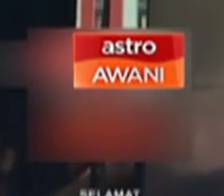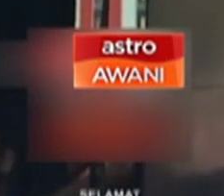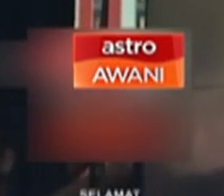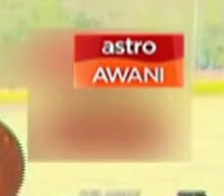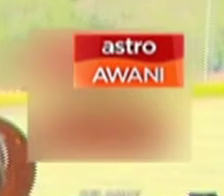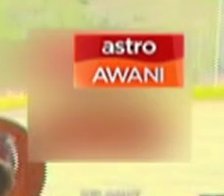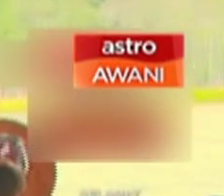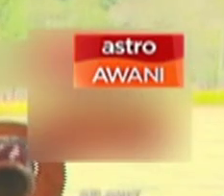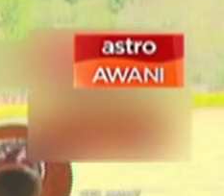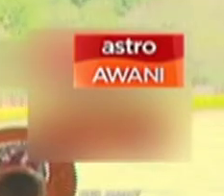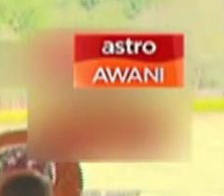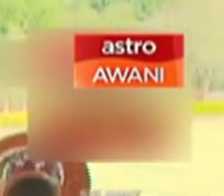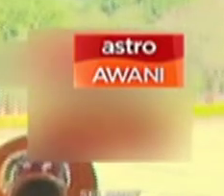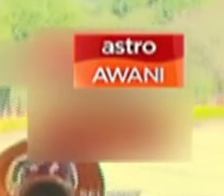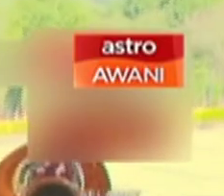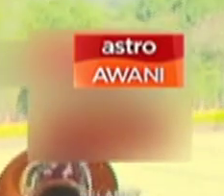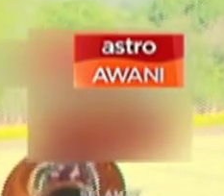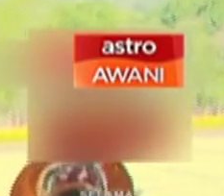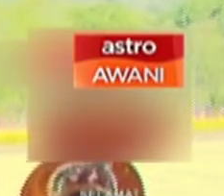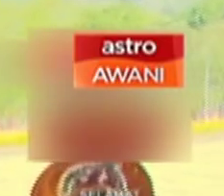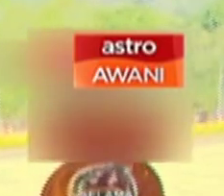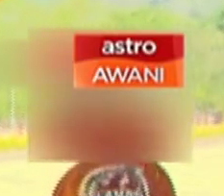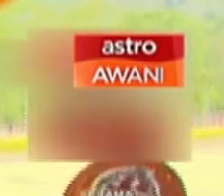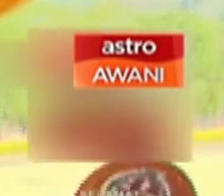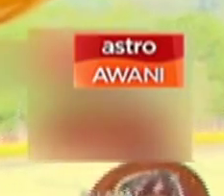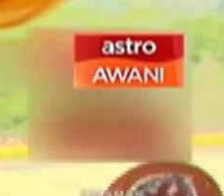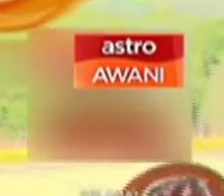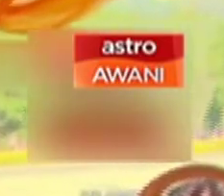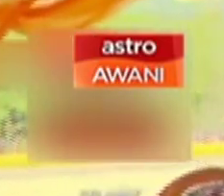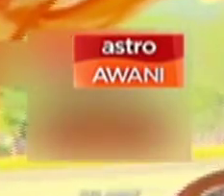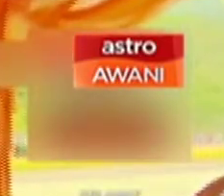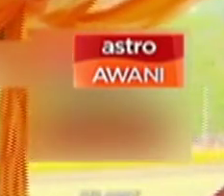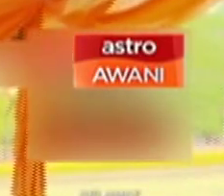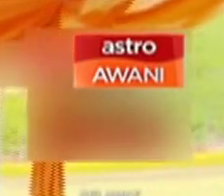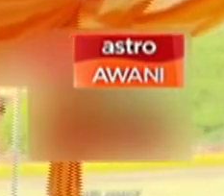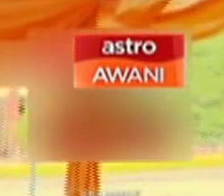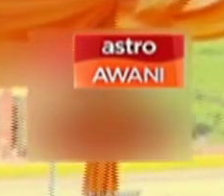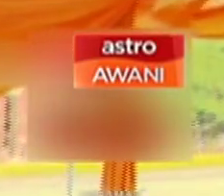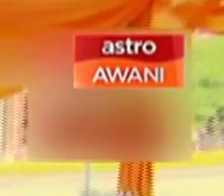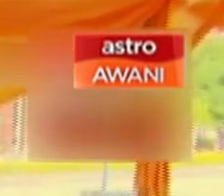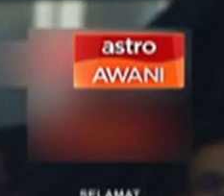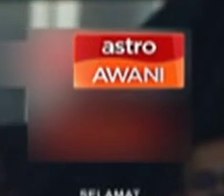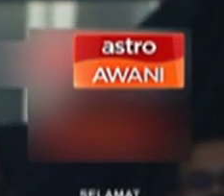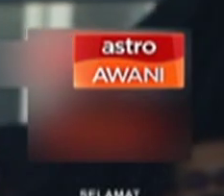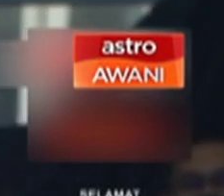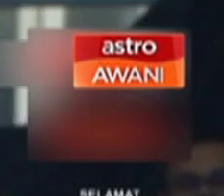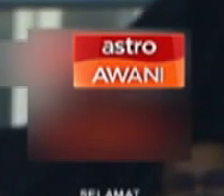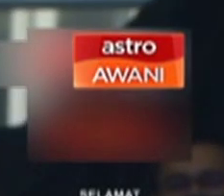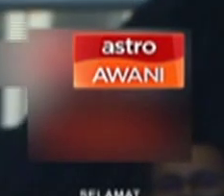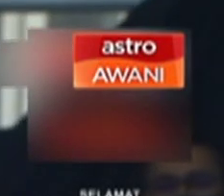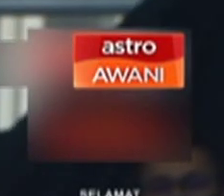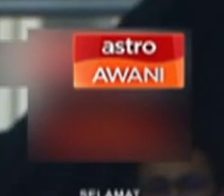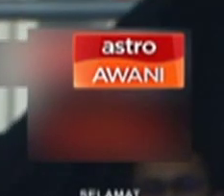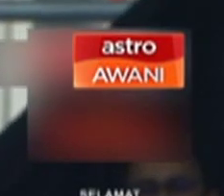Pahlawan Negara yang julung kali dipilih sebagai lokasi sambutan Hari Kebangsaan terhad kepada Div Kehormat, anggota keselamatan